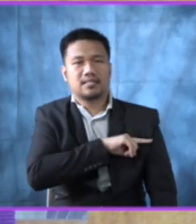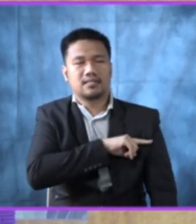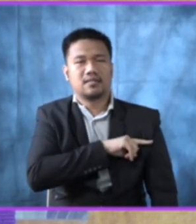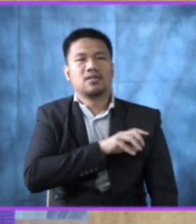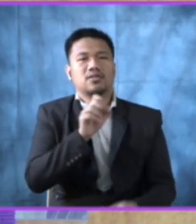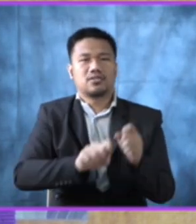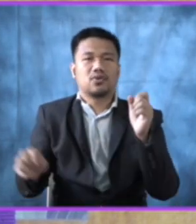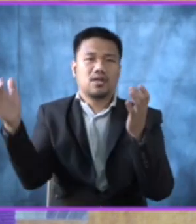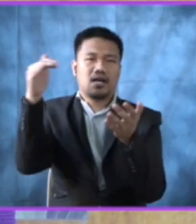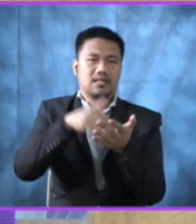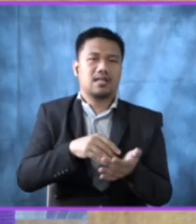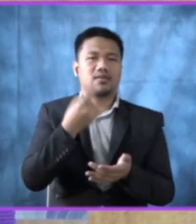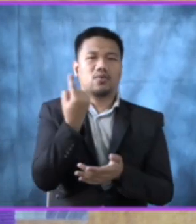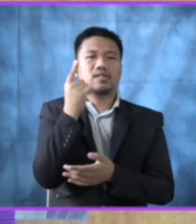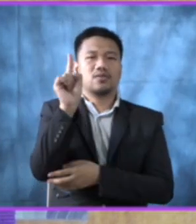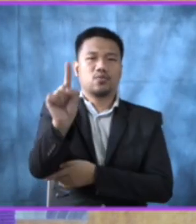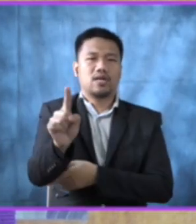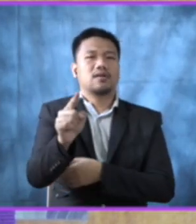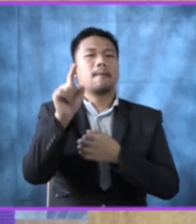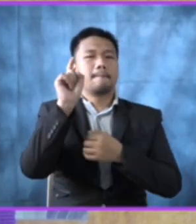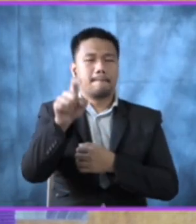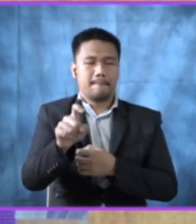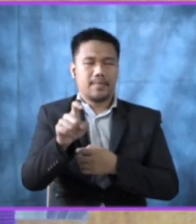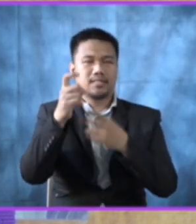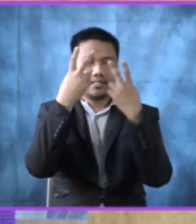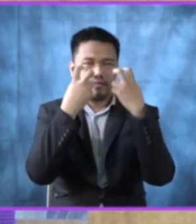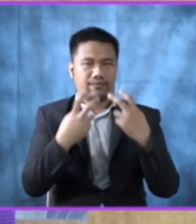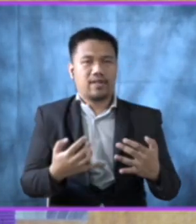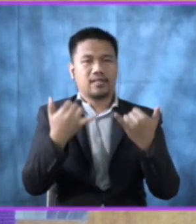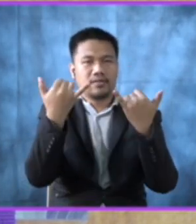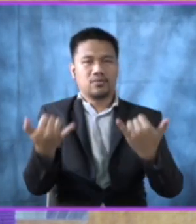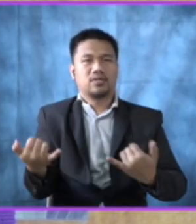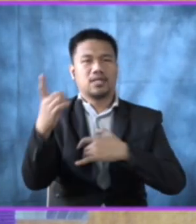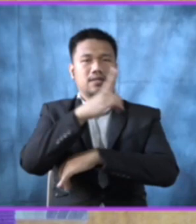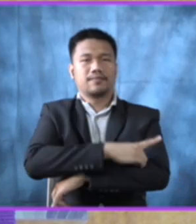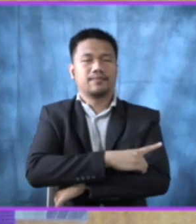lang ang pagnilayan natin sa araw na ito.